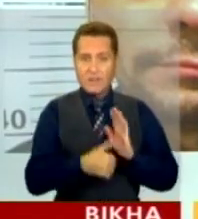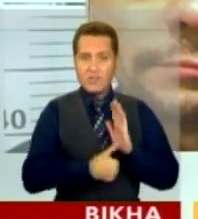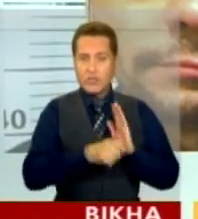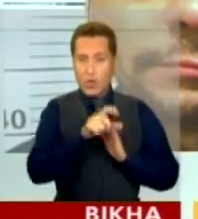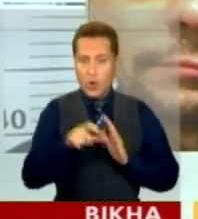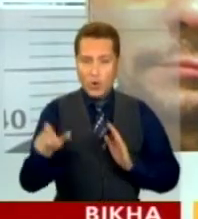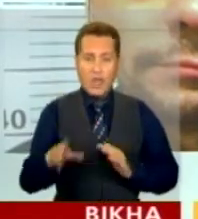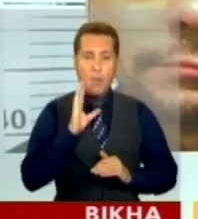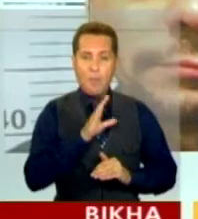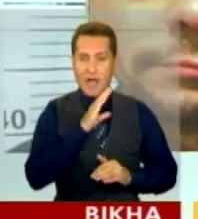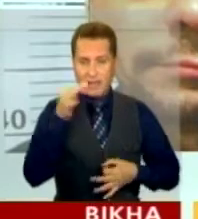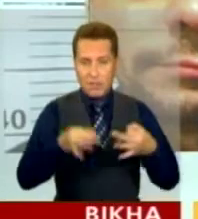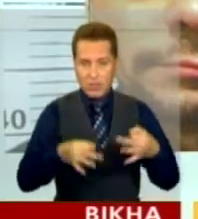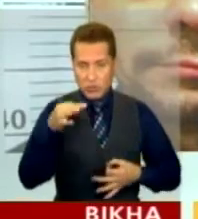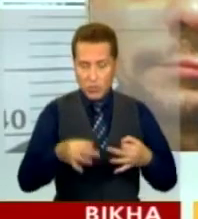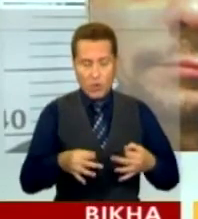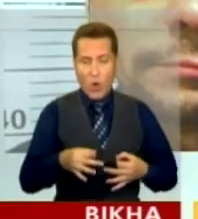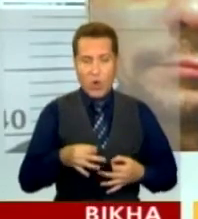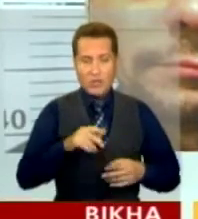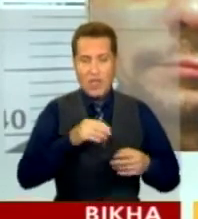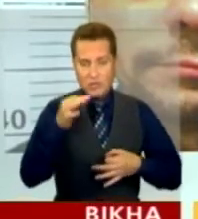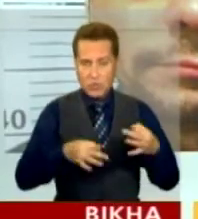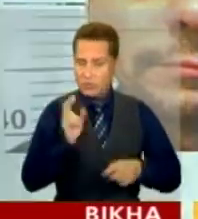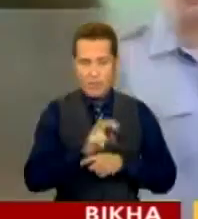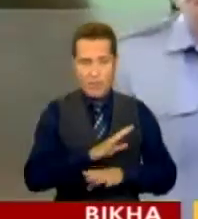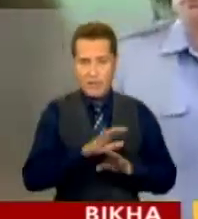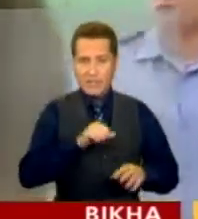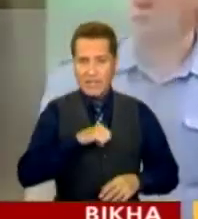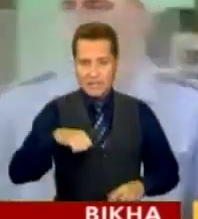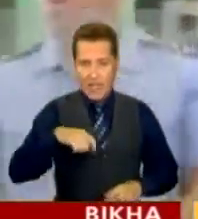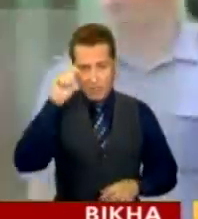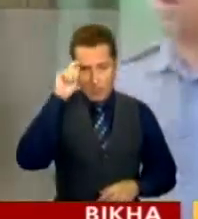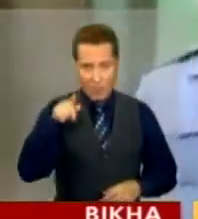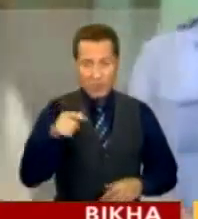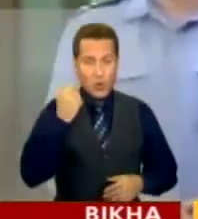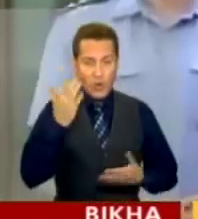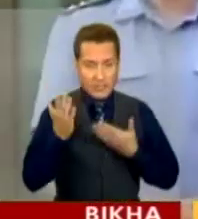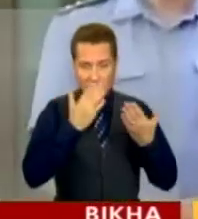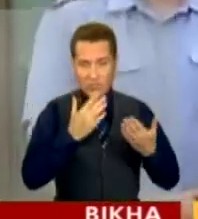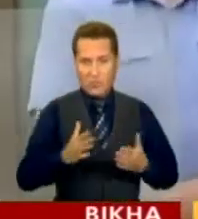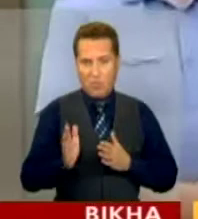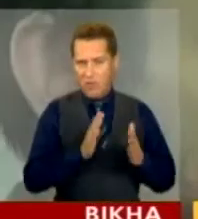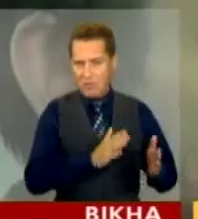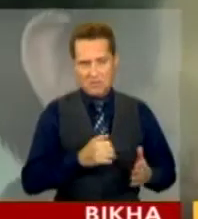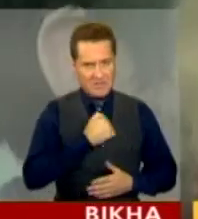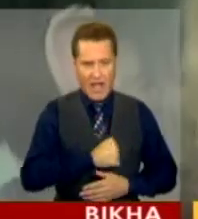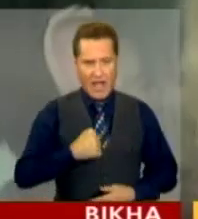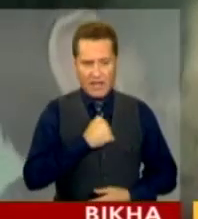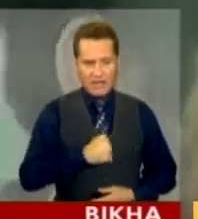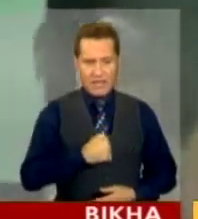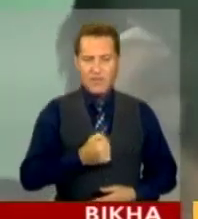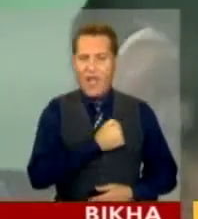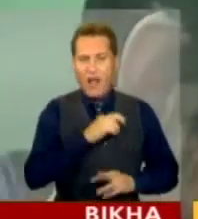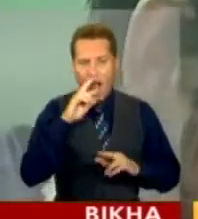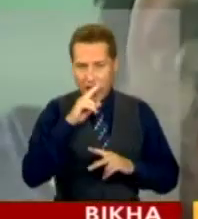людей. Мати підсудного на засідання не прийшла. Сам Помазун, коли зачитували вирок, поводився надзвичайно агресивно. Каяття